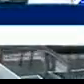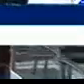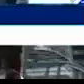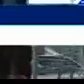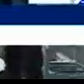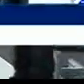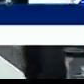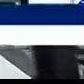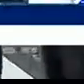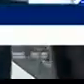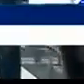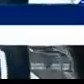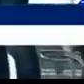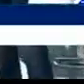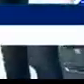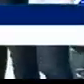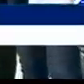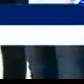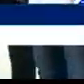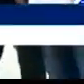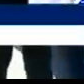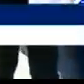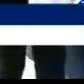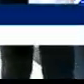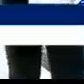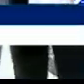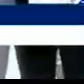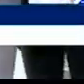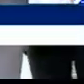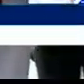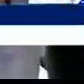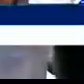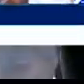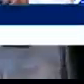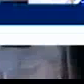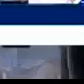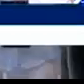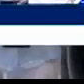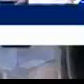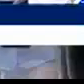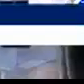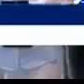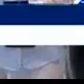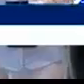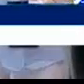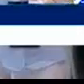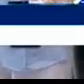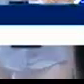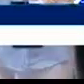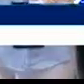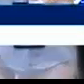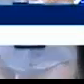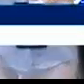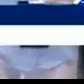Într-un oraș foarte frumos, nu? Da. Așa se zice. Frumos aici la Brașov. E foarte frumos și din câte am înțeles e orașul cu cel